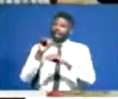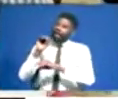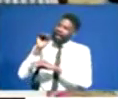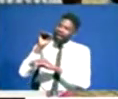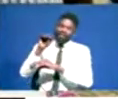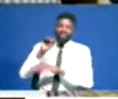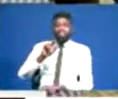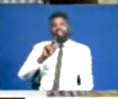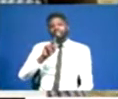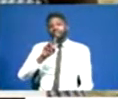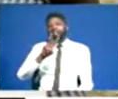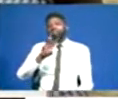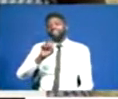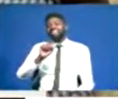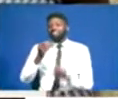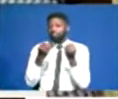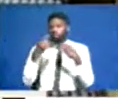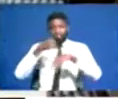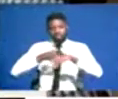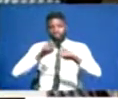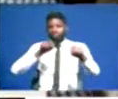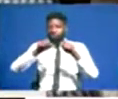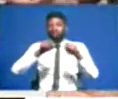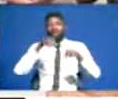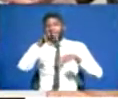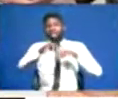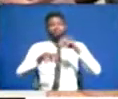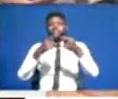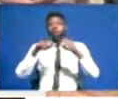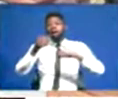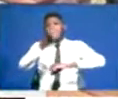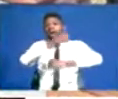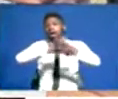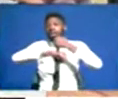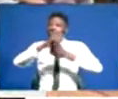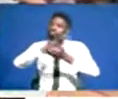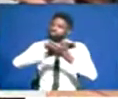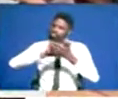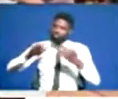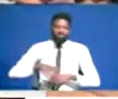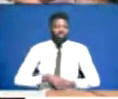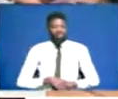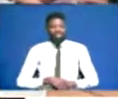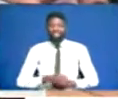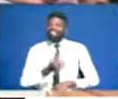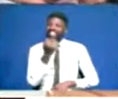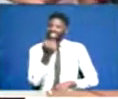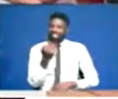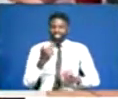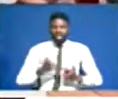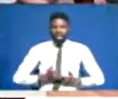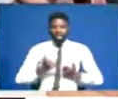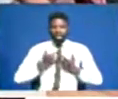Service to have the animals contained, little effort has been done. Kupoteza uhai kwa mtoto ni kwa sababu ya jambo